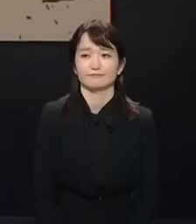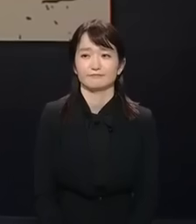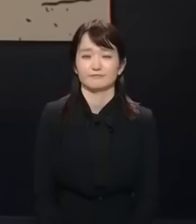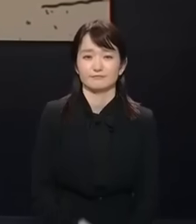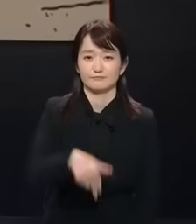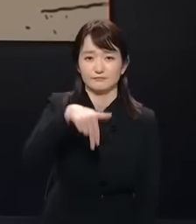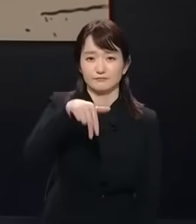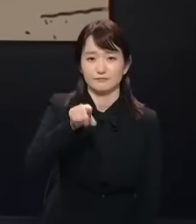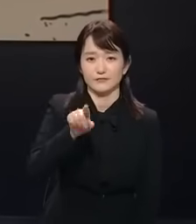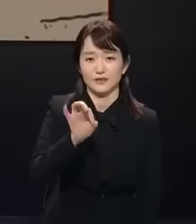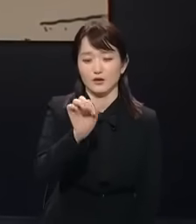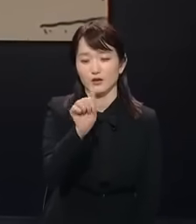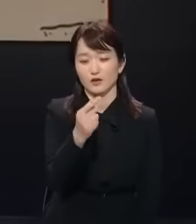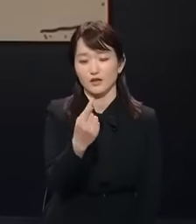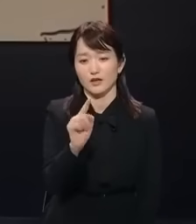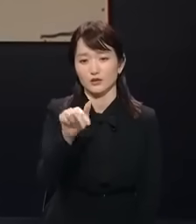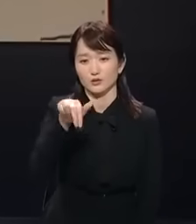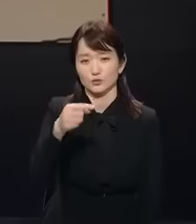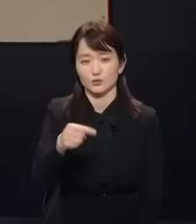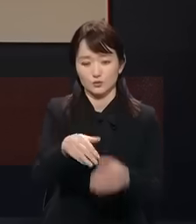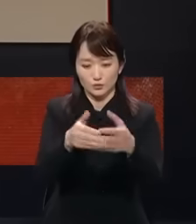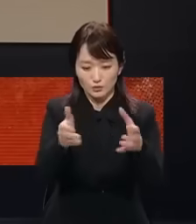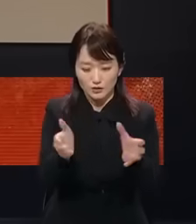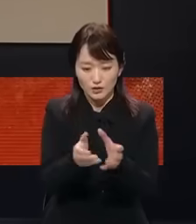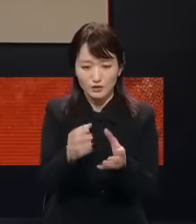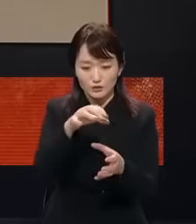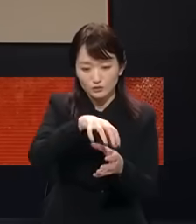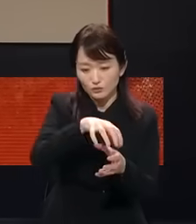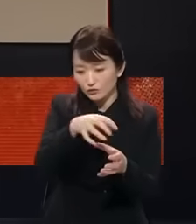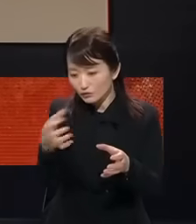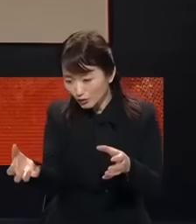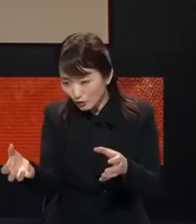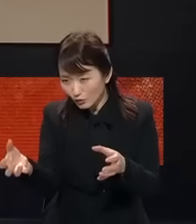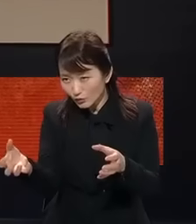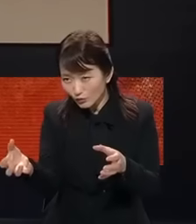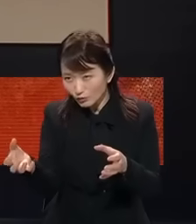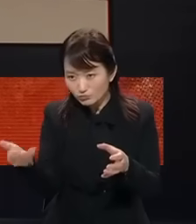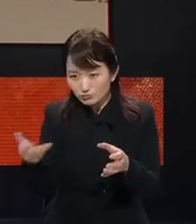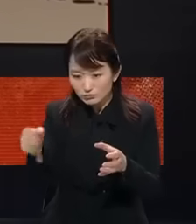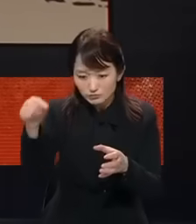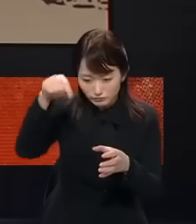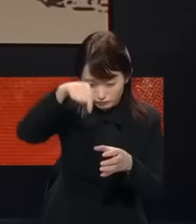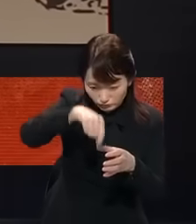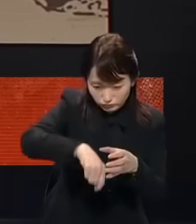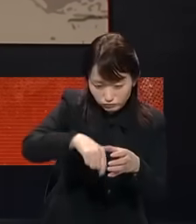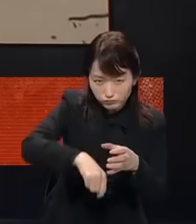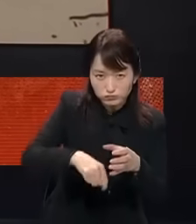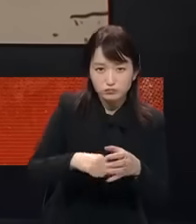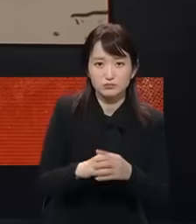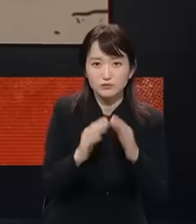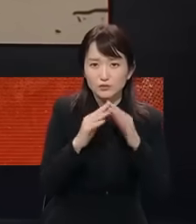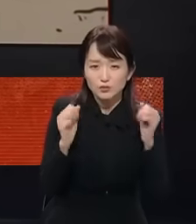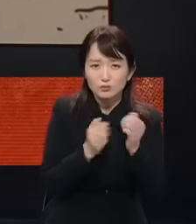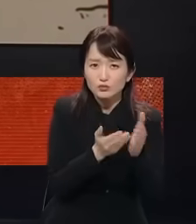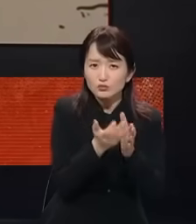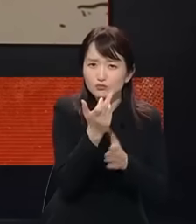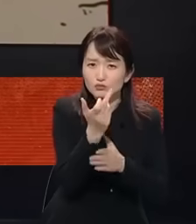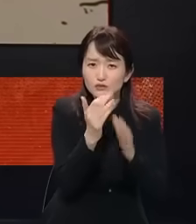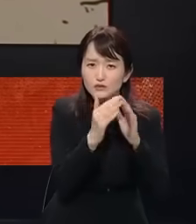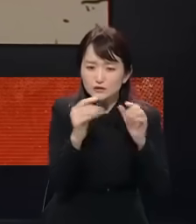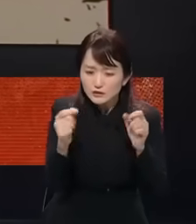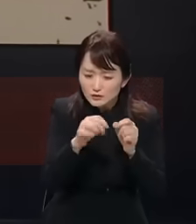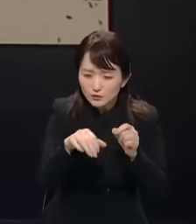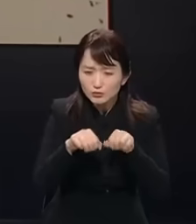정화조 뚜껑을 열고 능숙하게 오물 수거를 시작하는 작업자 이날은 전북 군산 어느 주택가에서 청소 작업을